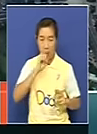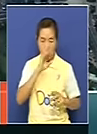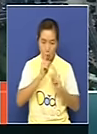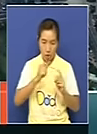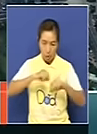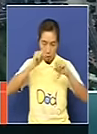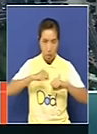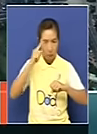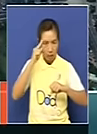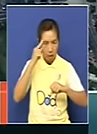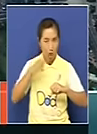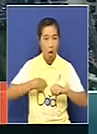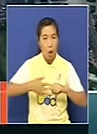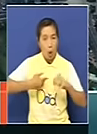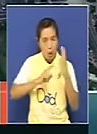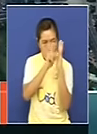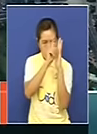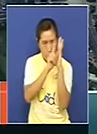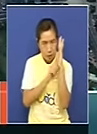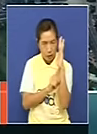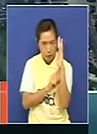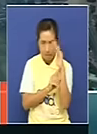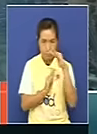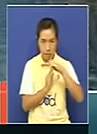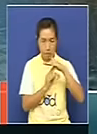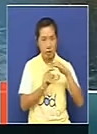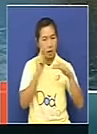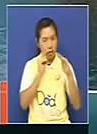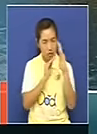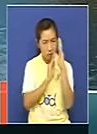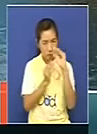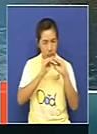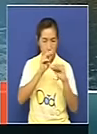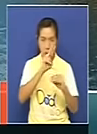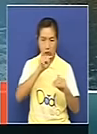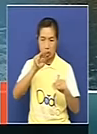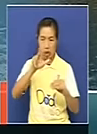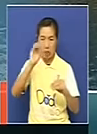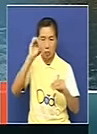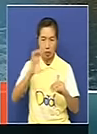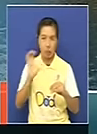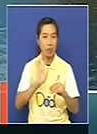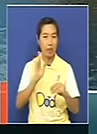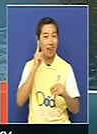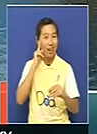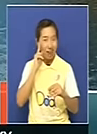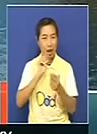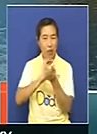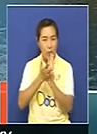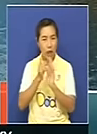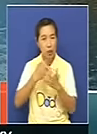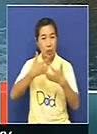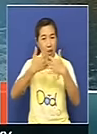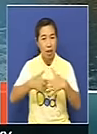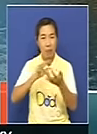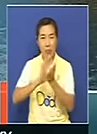าจะต้องควบคุมอุณหภูมิเฉลี่ยที่พื้นโลกไม่ให้เกินขึ้น2องศาเซลเซียสเทียบกับช่วงก่อนการปฏิวัติอุตสาหกรรมหรือที่เรียก